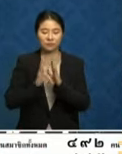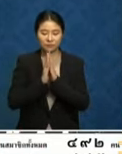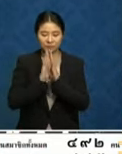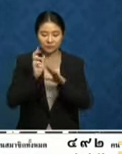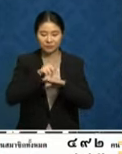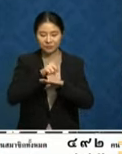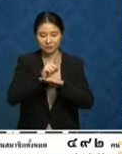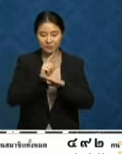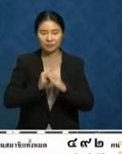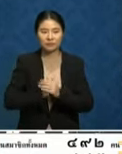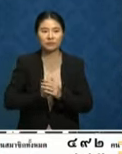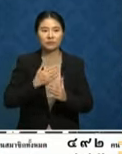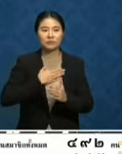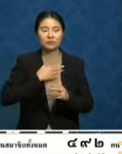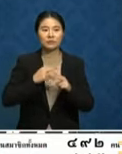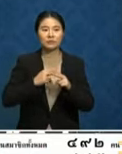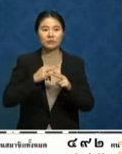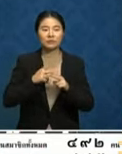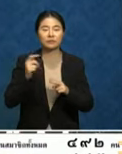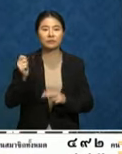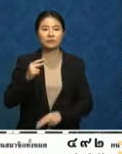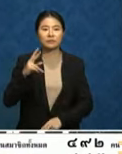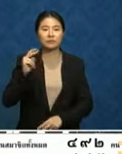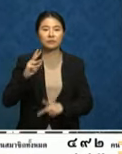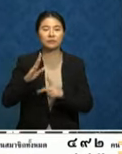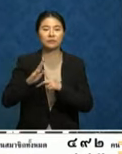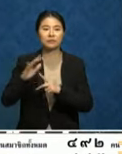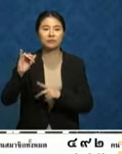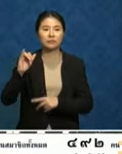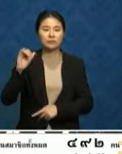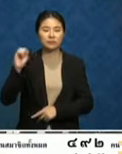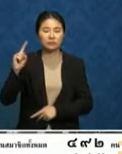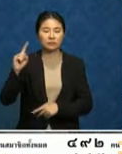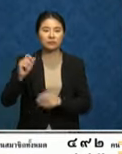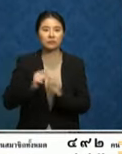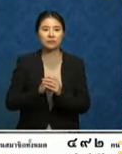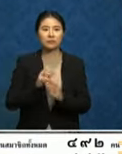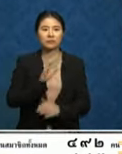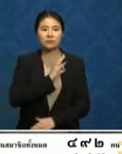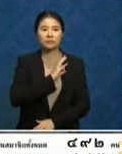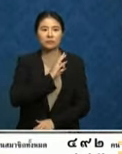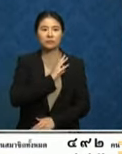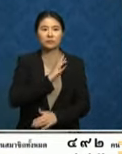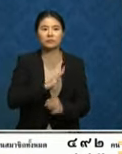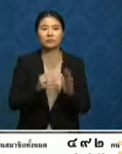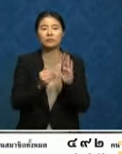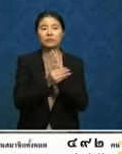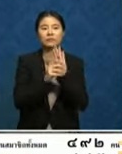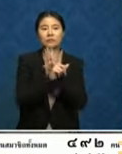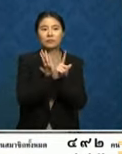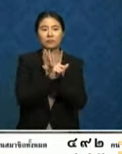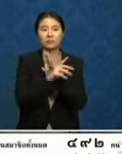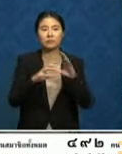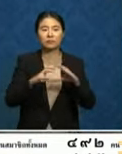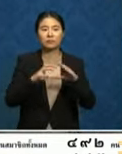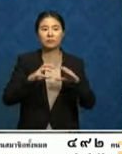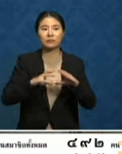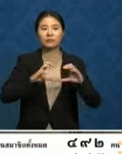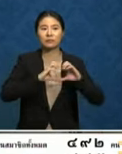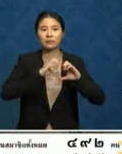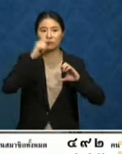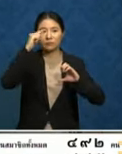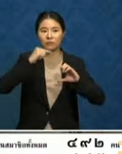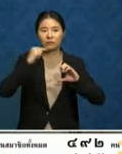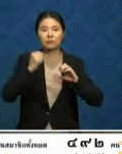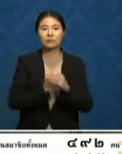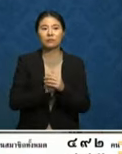เคารพนะครับผมนายทนายกทิมสุวรรณนะครับสมาชิกสภาผู้แทนราษฎรจังหวัดเลยพรรคภูมิใจไทยนะครับก่อนอื่น